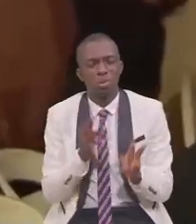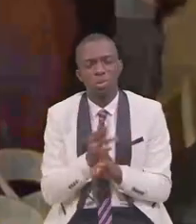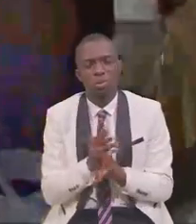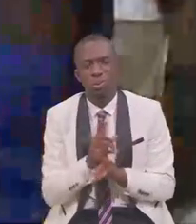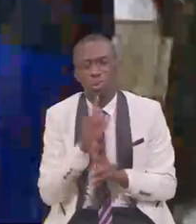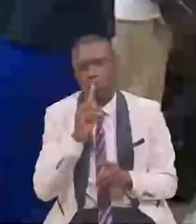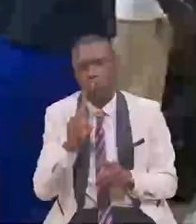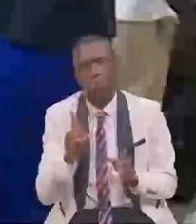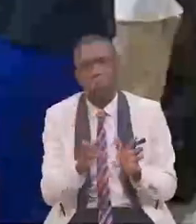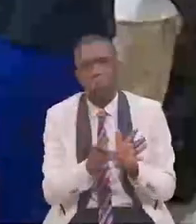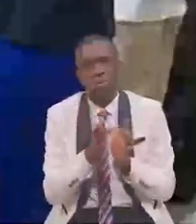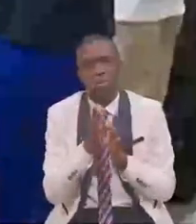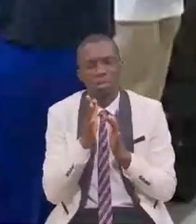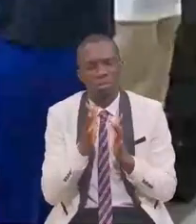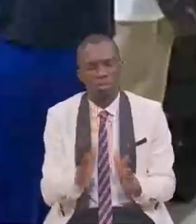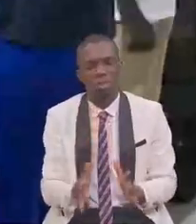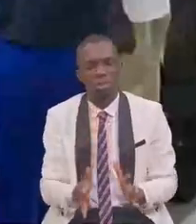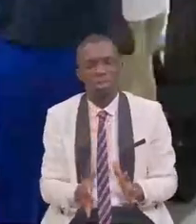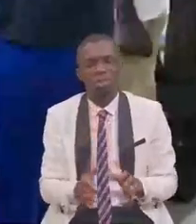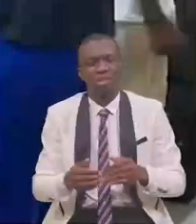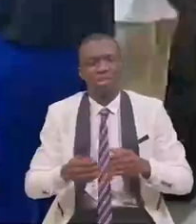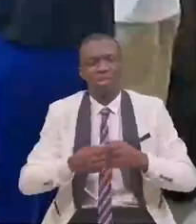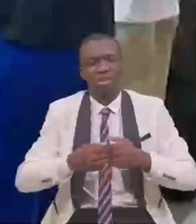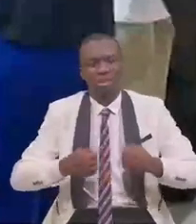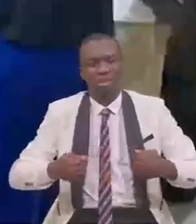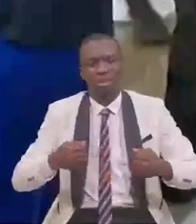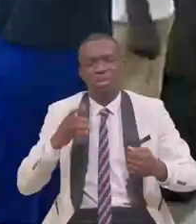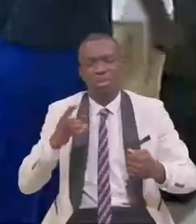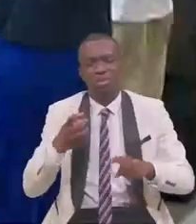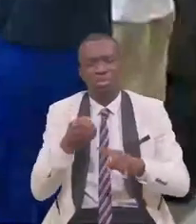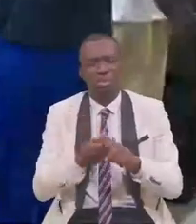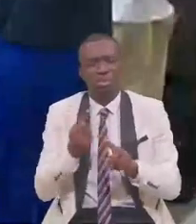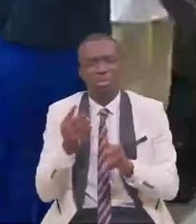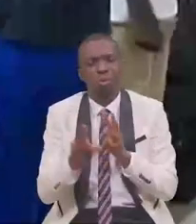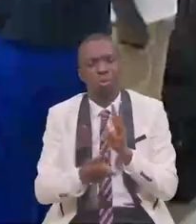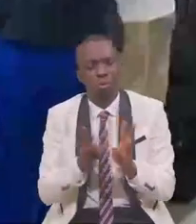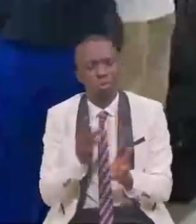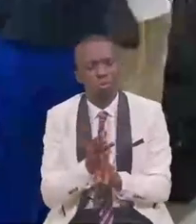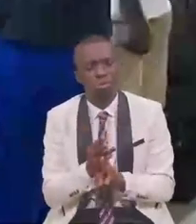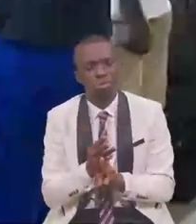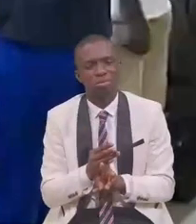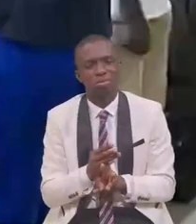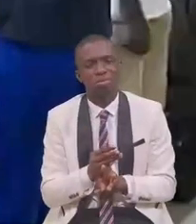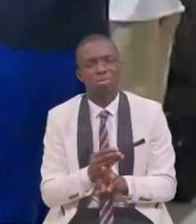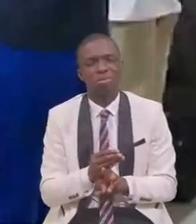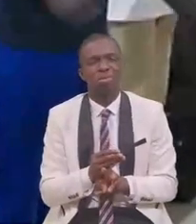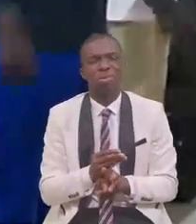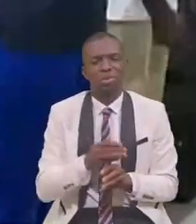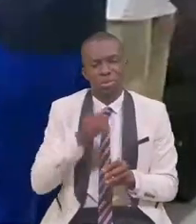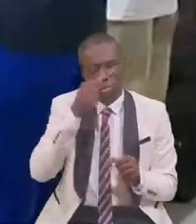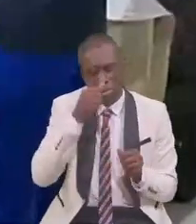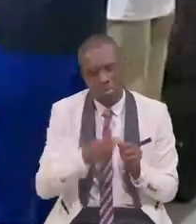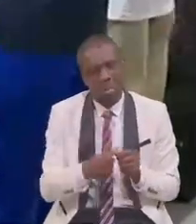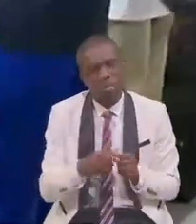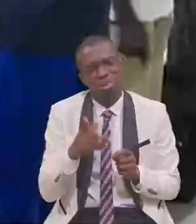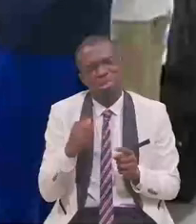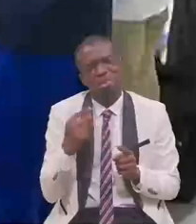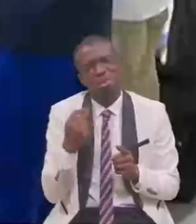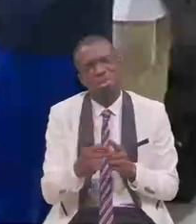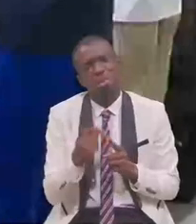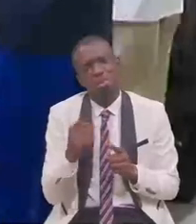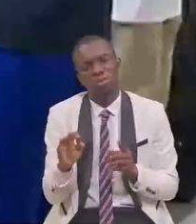Le vrai croyant est séparé du monde. Le vrai croyant est différent du monde. Rappelez-vous les paroles de Jésus.